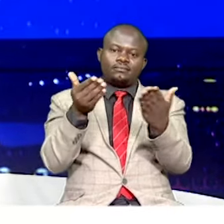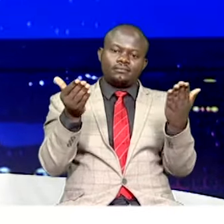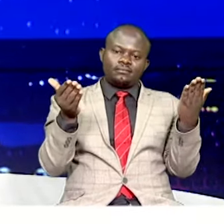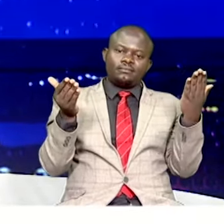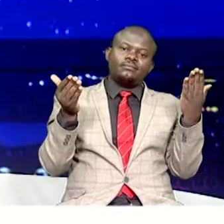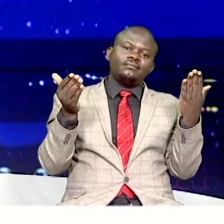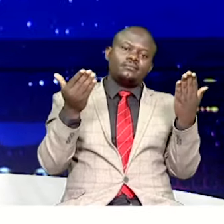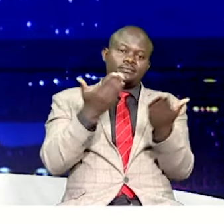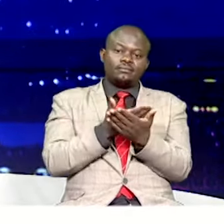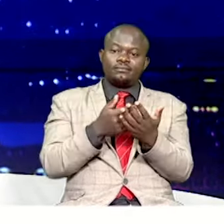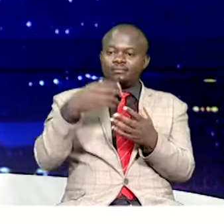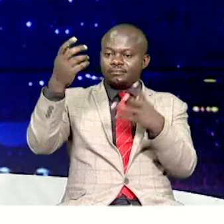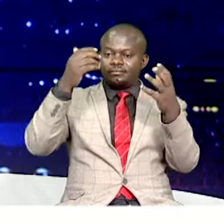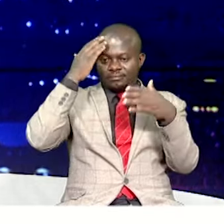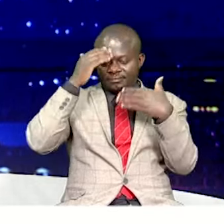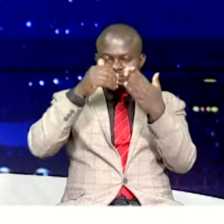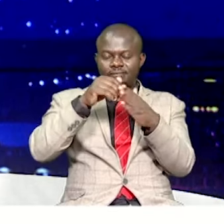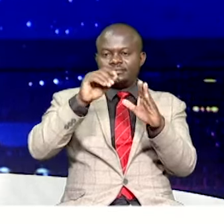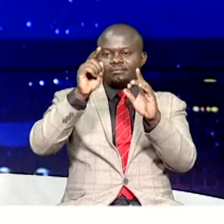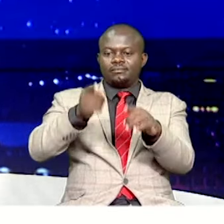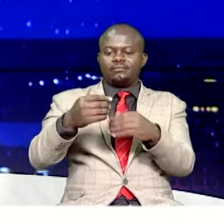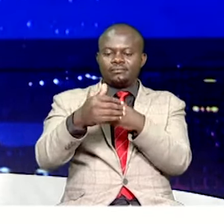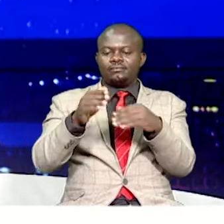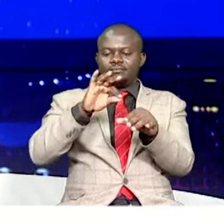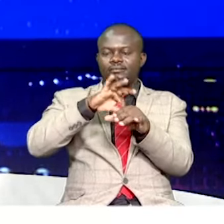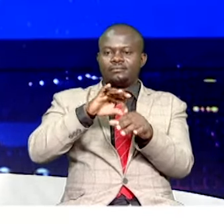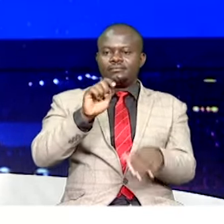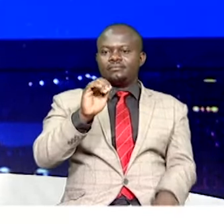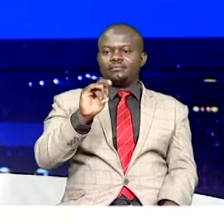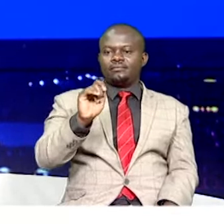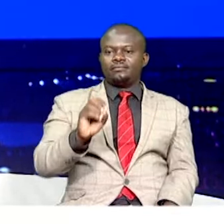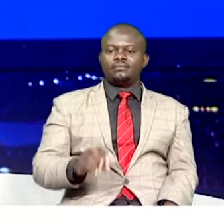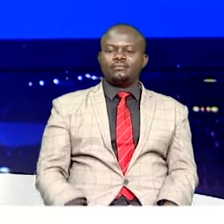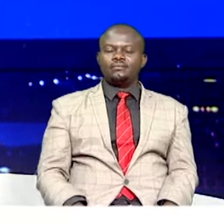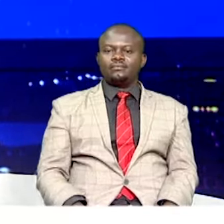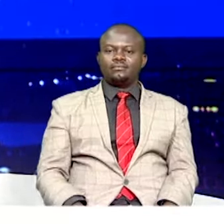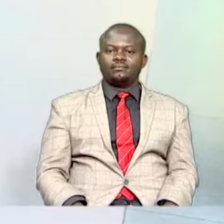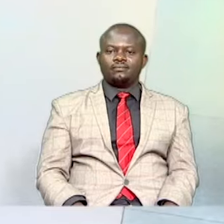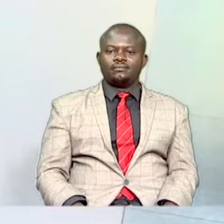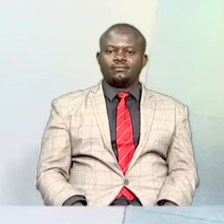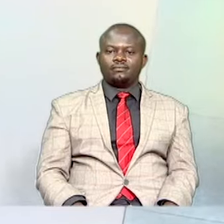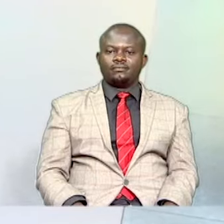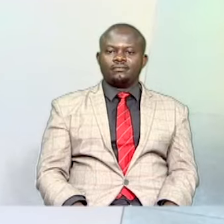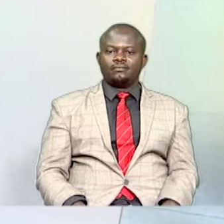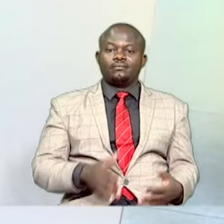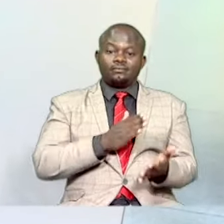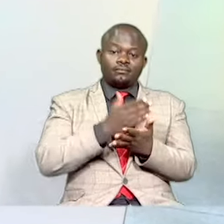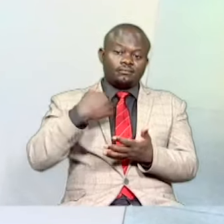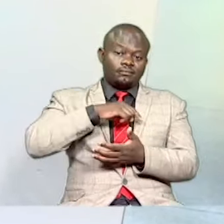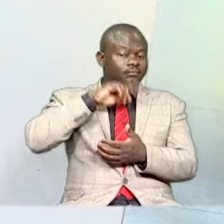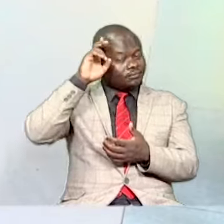bava aho bari kuko mu bitaro naho hari hashyizwe ibyumba by'itora Tito Dusabirema arakomeza umvaga nyine